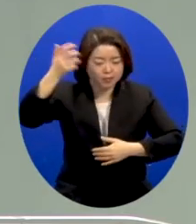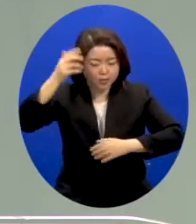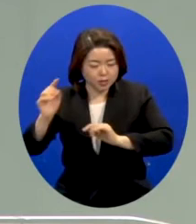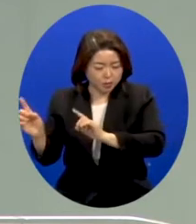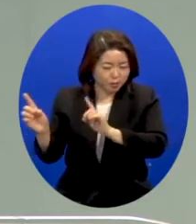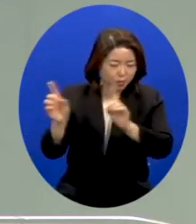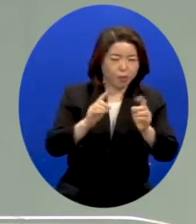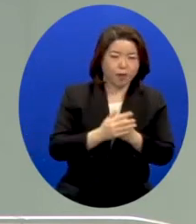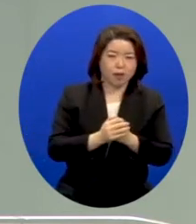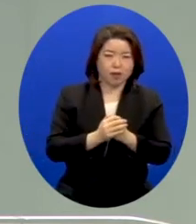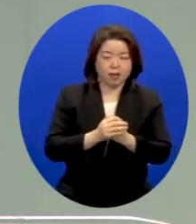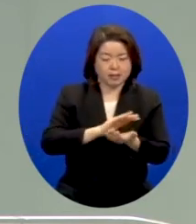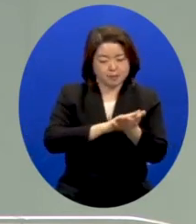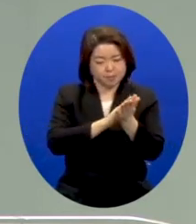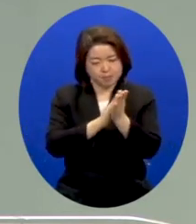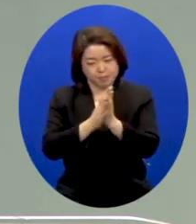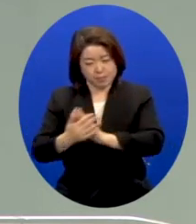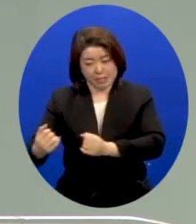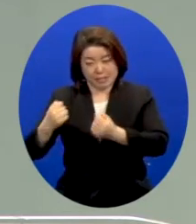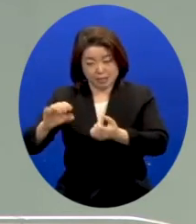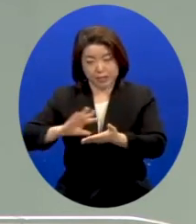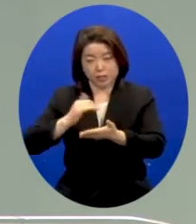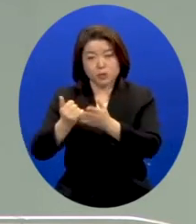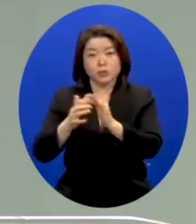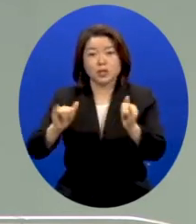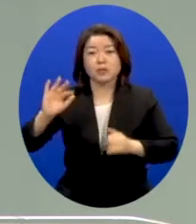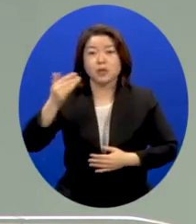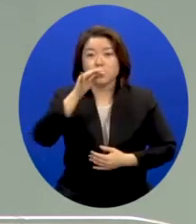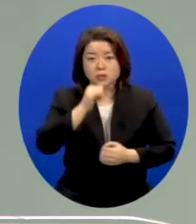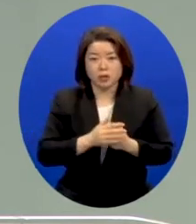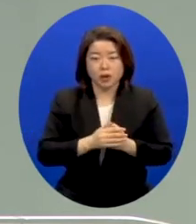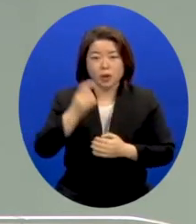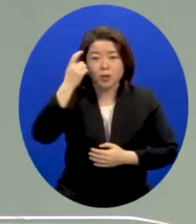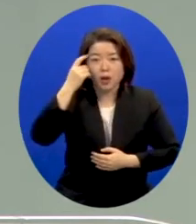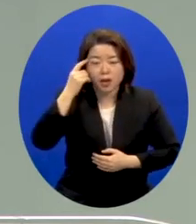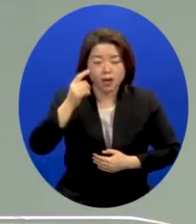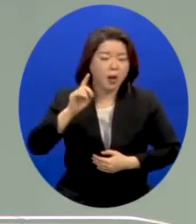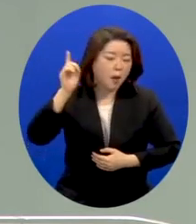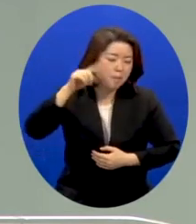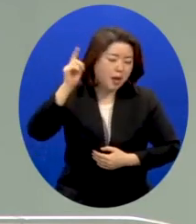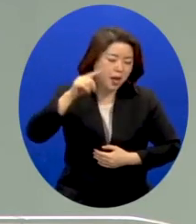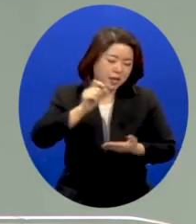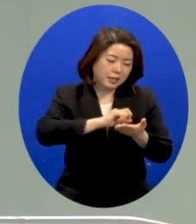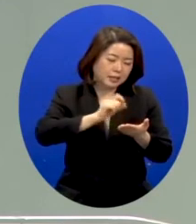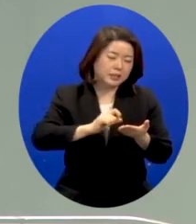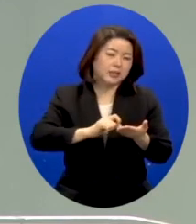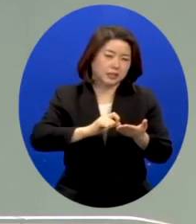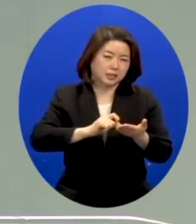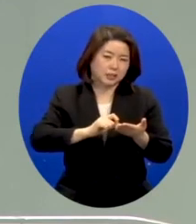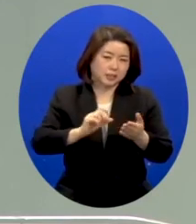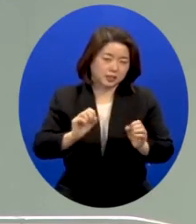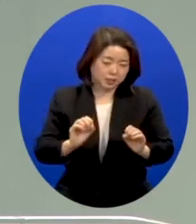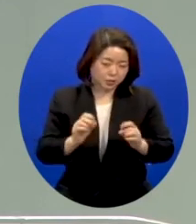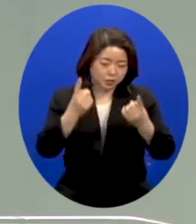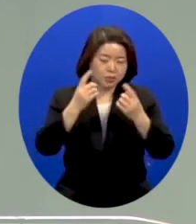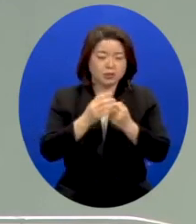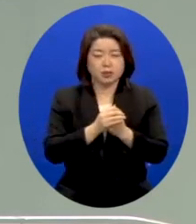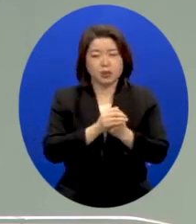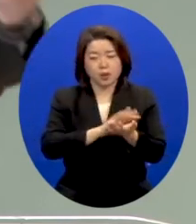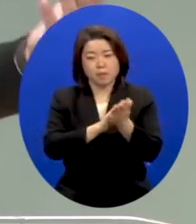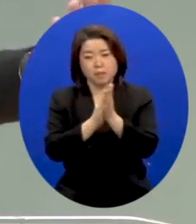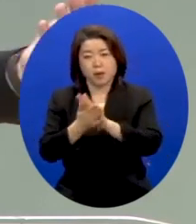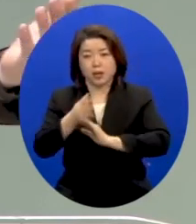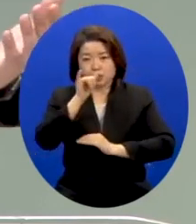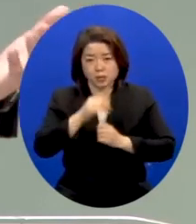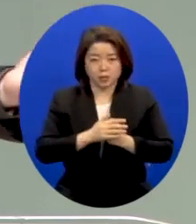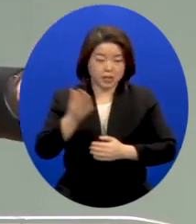건강한 그리스도인이 되어 가고 있다는 거예요 매일 일기를 쓰면서 그걸 경험하고 있다는 거에요 전에는